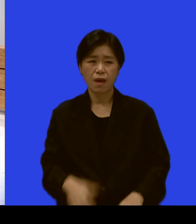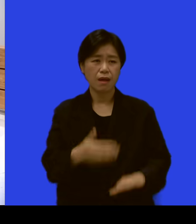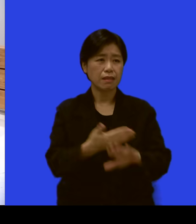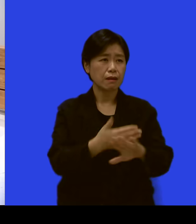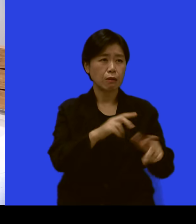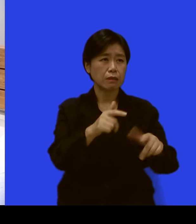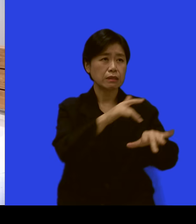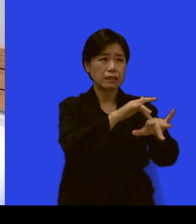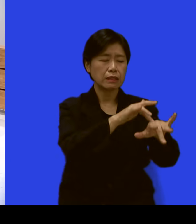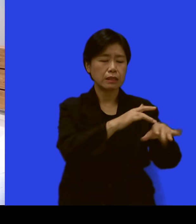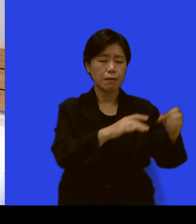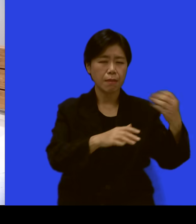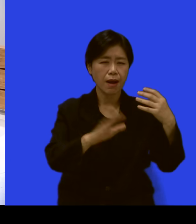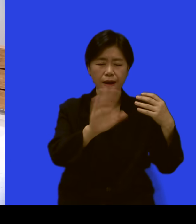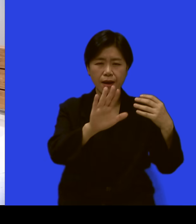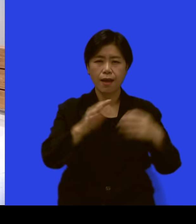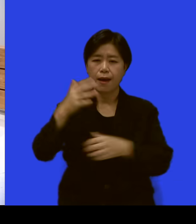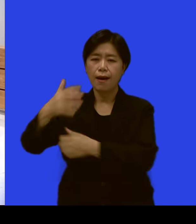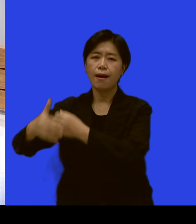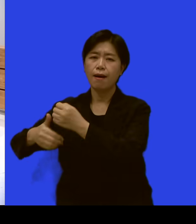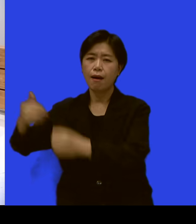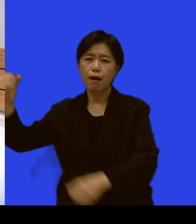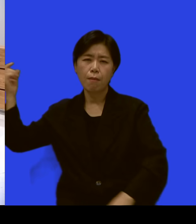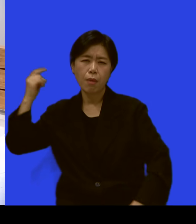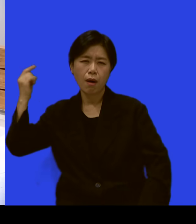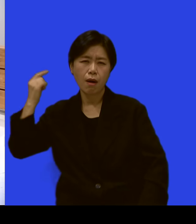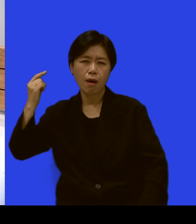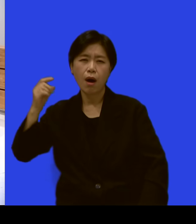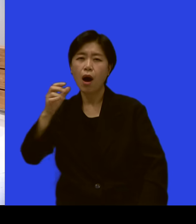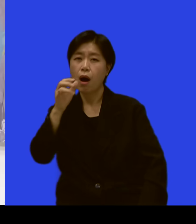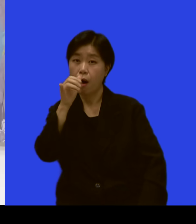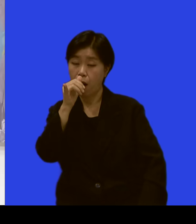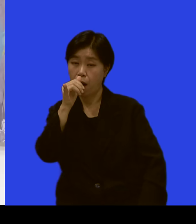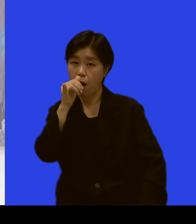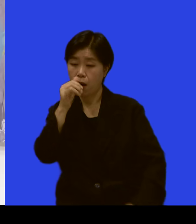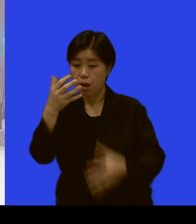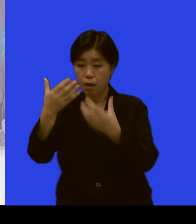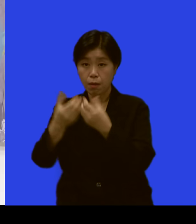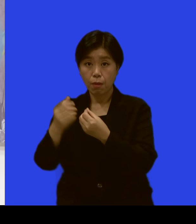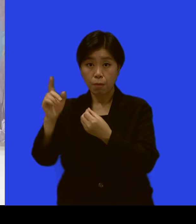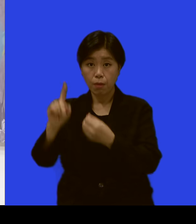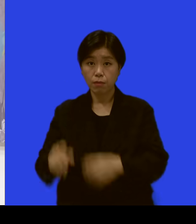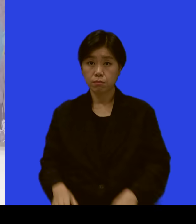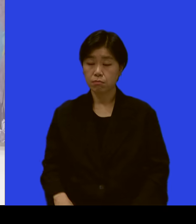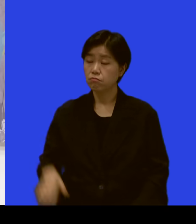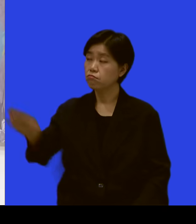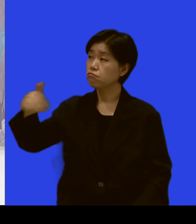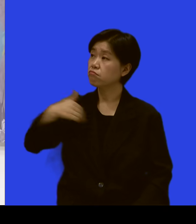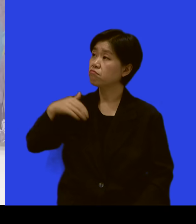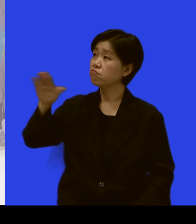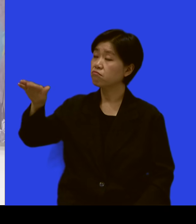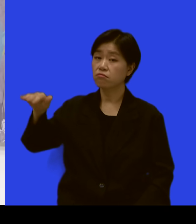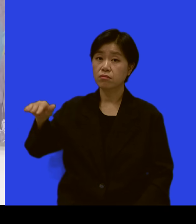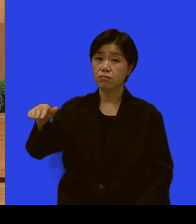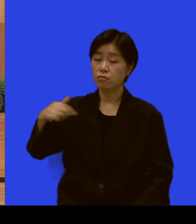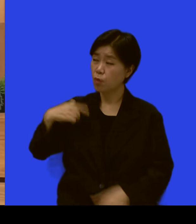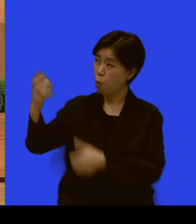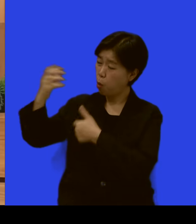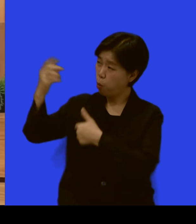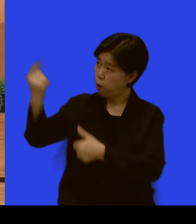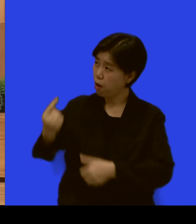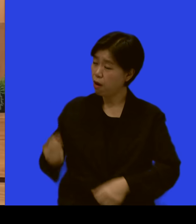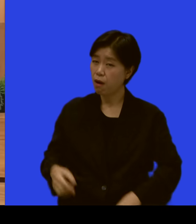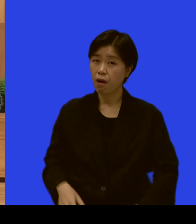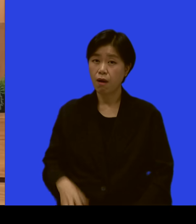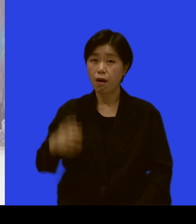아니구나. 네. 다른 신은 아니고. 예. 하나님이시구나. 그래서 제가 하고 싶었던 얘기를 했죠. 왜 뭐 혼내러 왔습니까? 나 이제